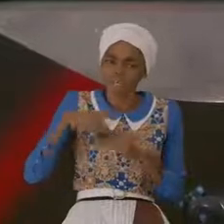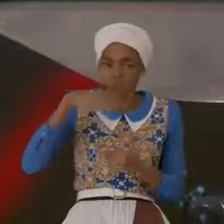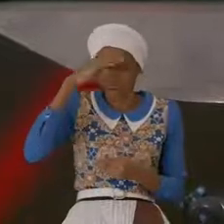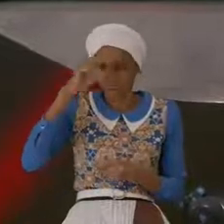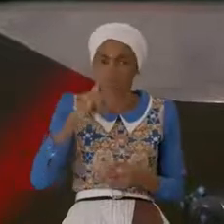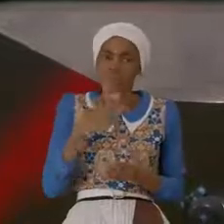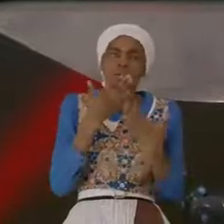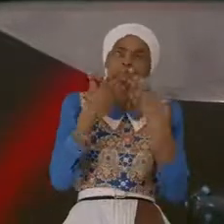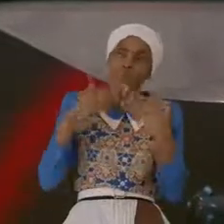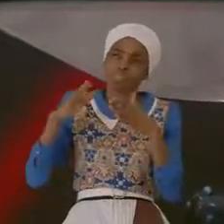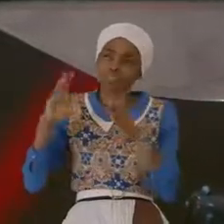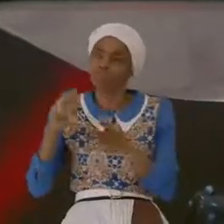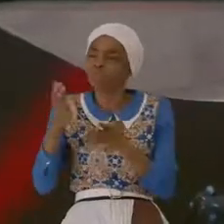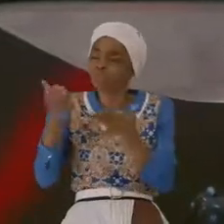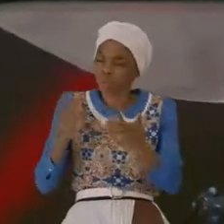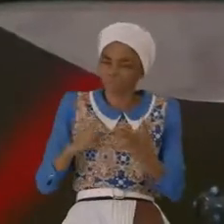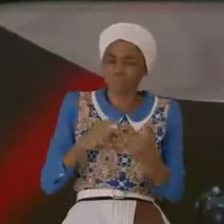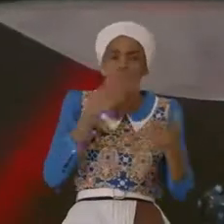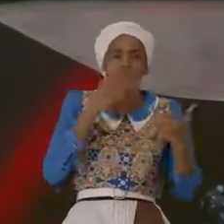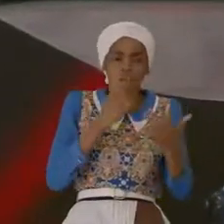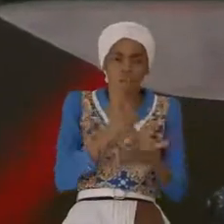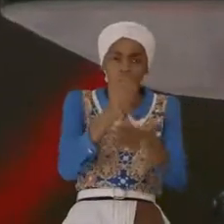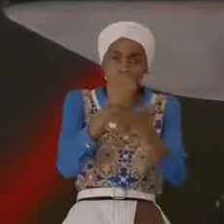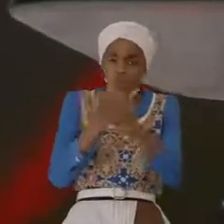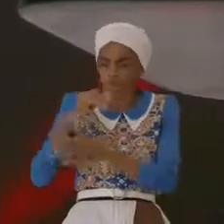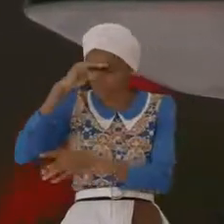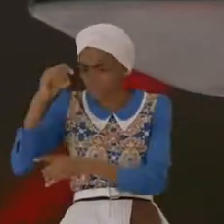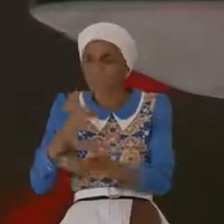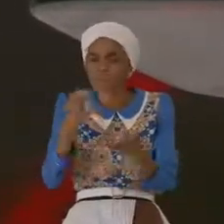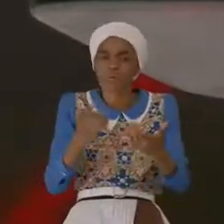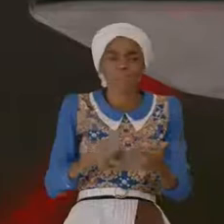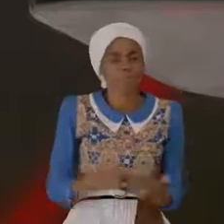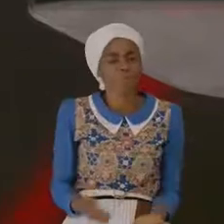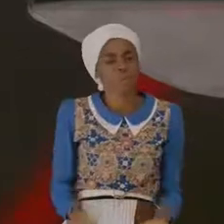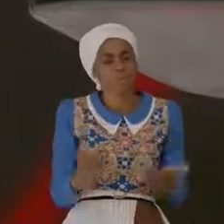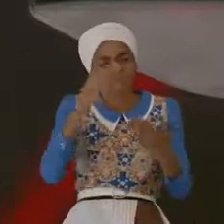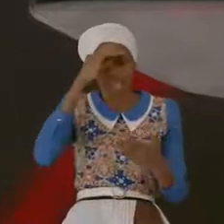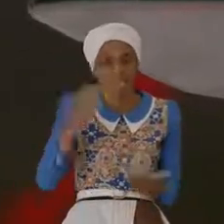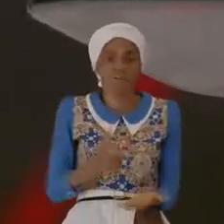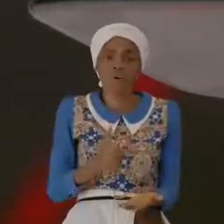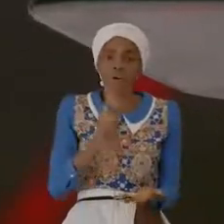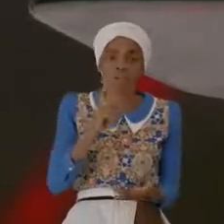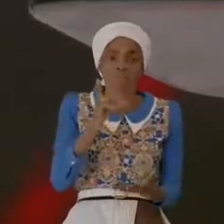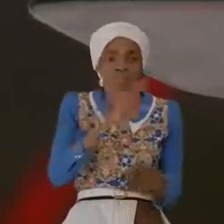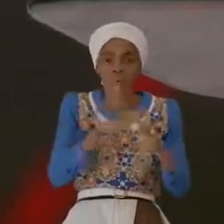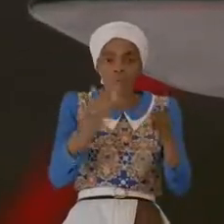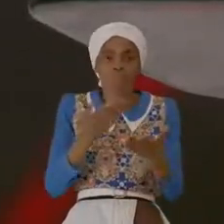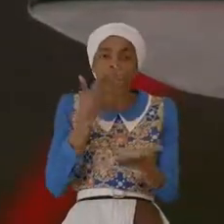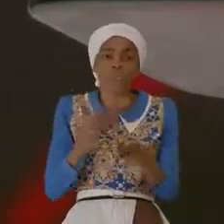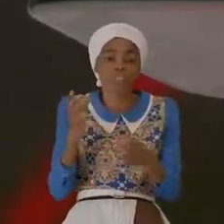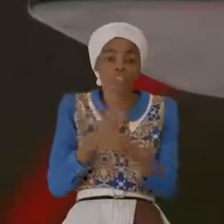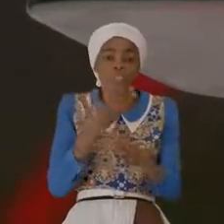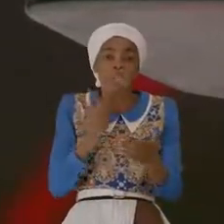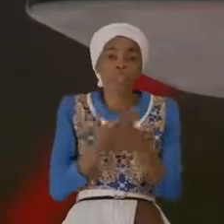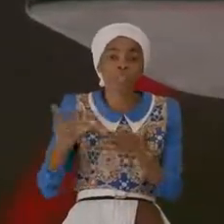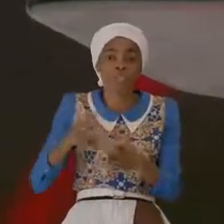vous allez penser de bonnes choses. Vous allez penser, avoir de bonnes pensées pour,